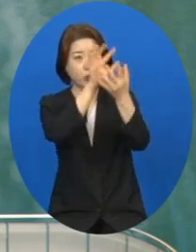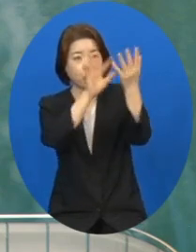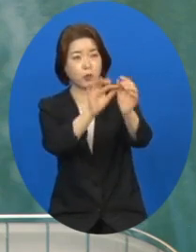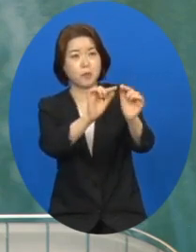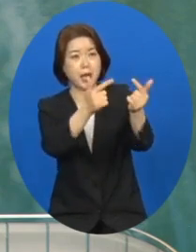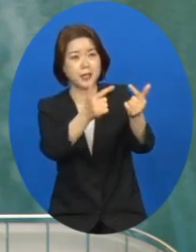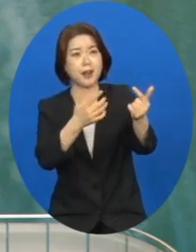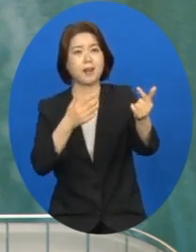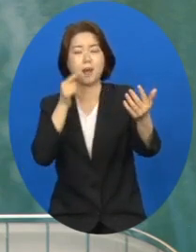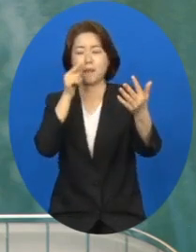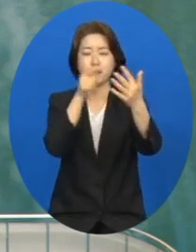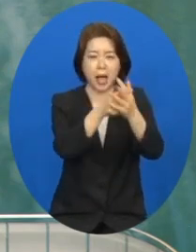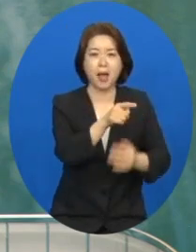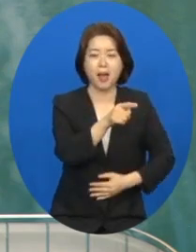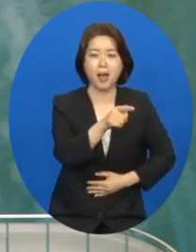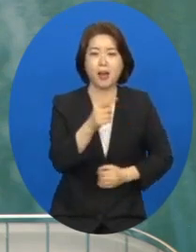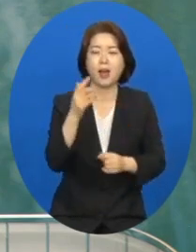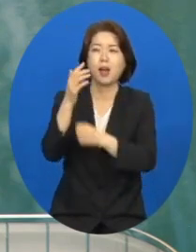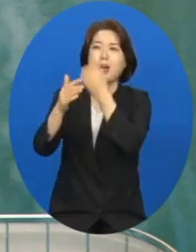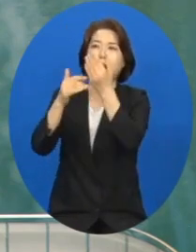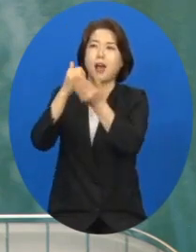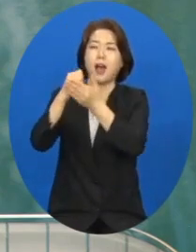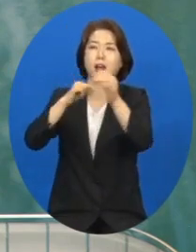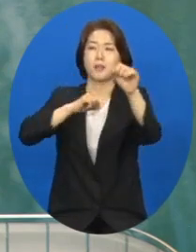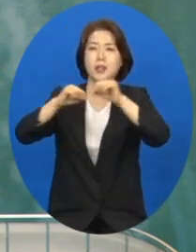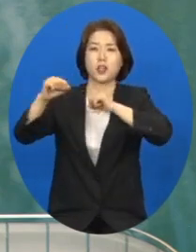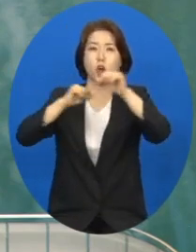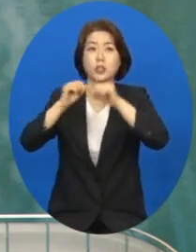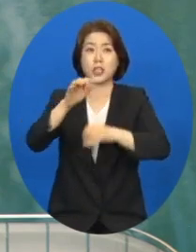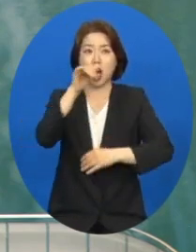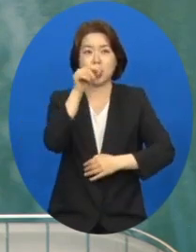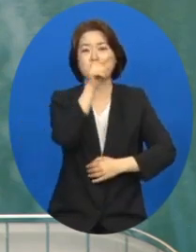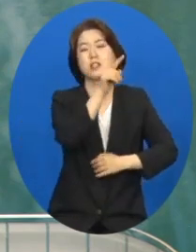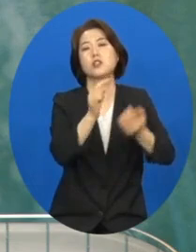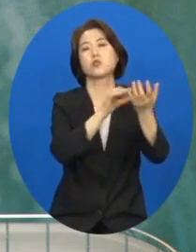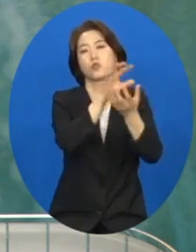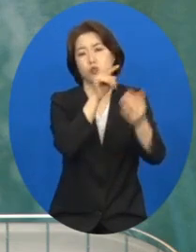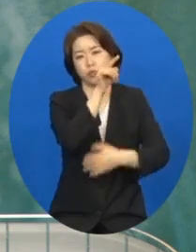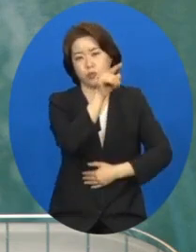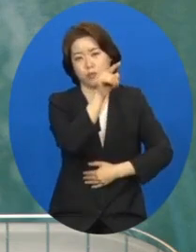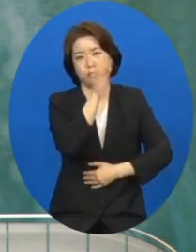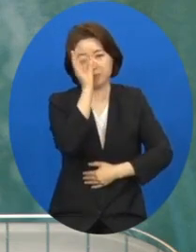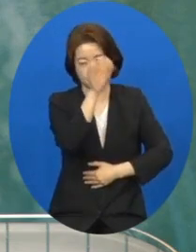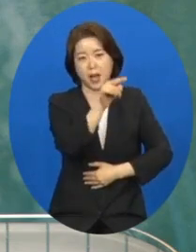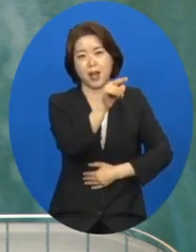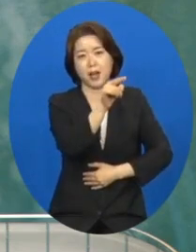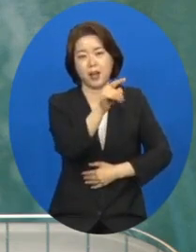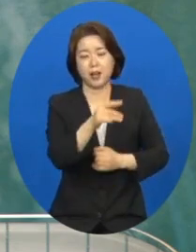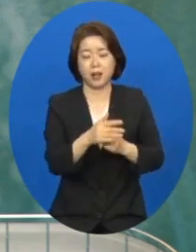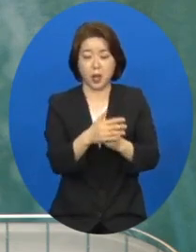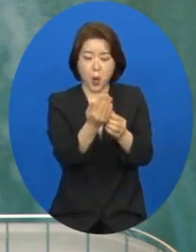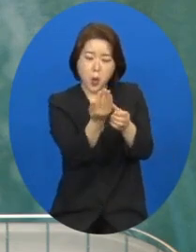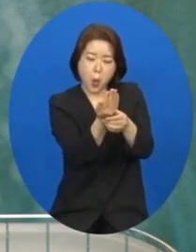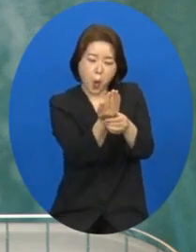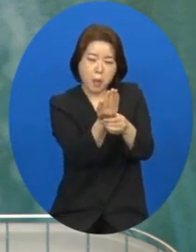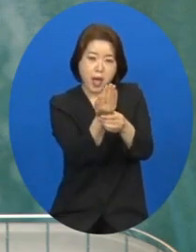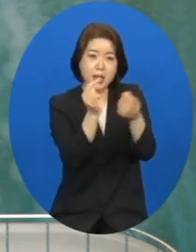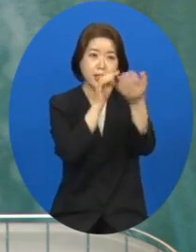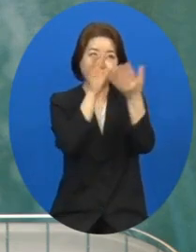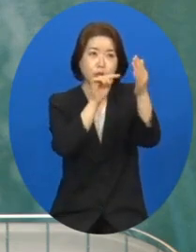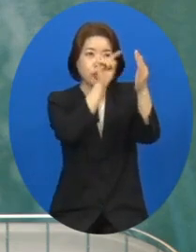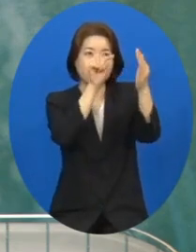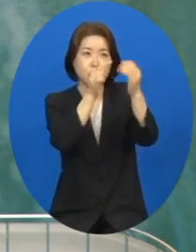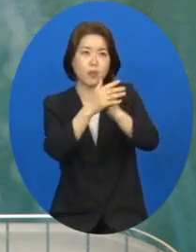안 거죠. 하나님의 역사가 있는 구름이라는, 그 조그만 손바닥만한 구름 속에